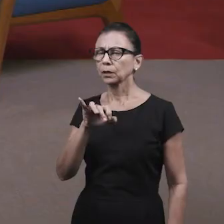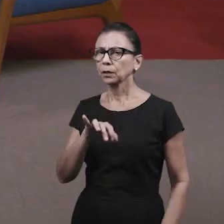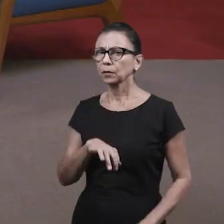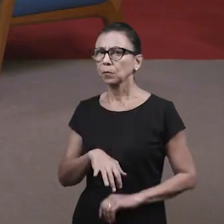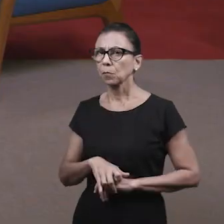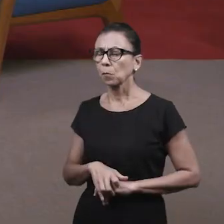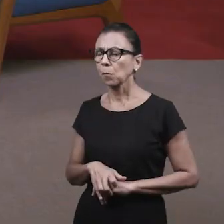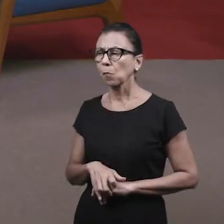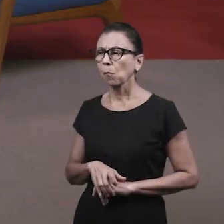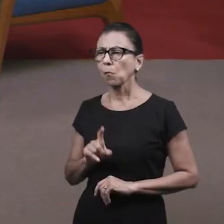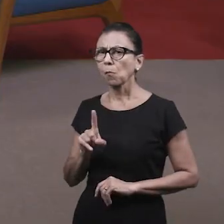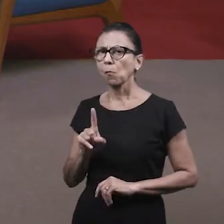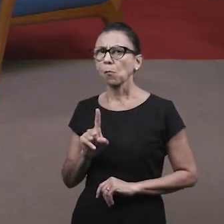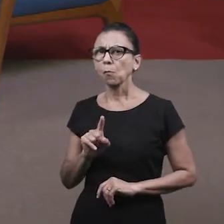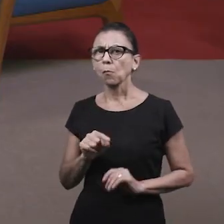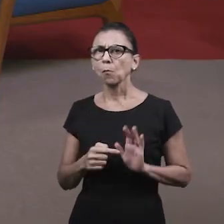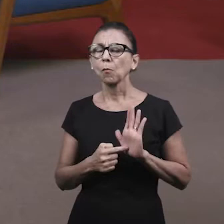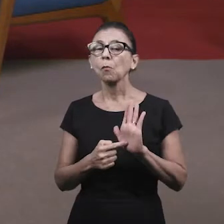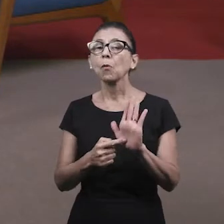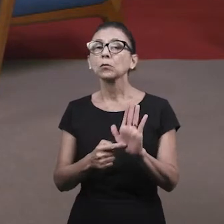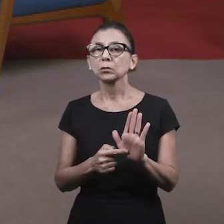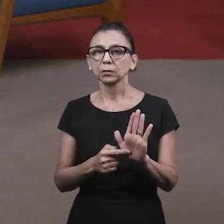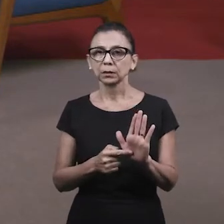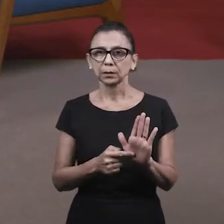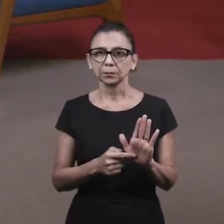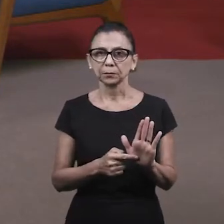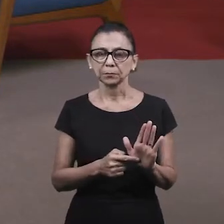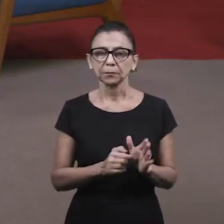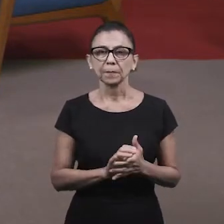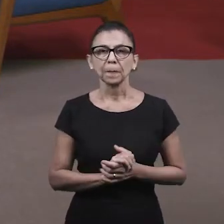scénario ici, c'est le scénario de la résurrection du